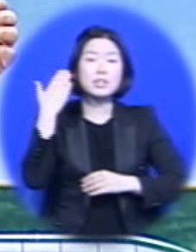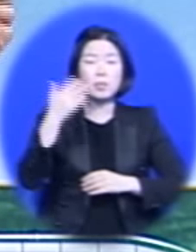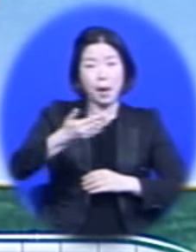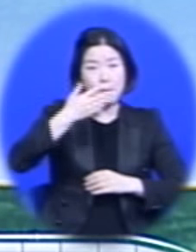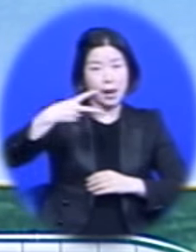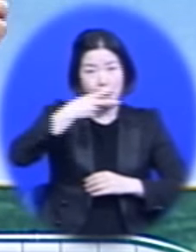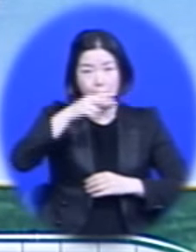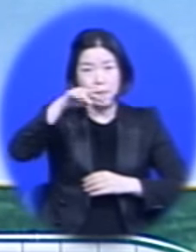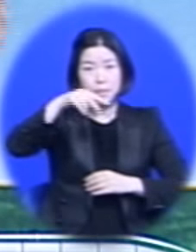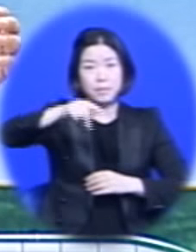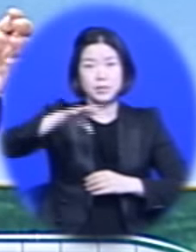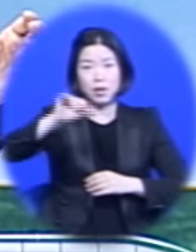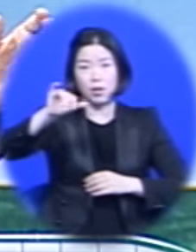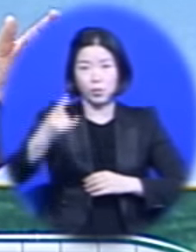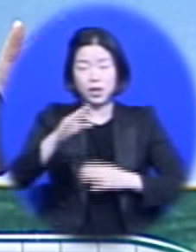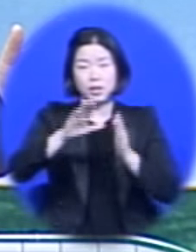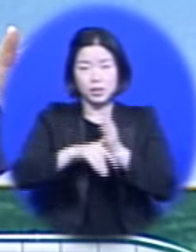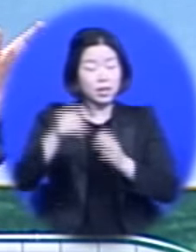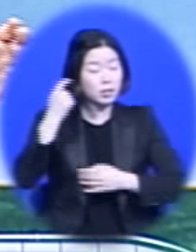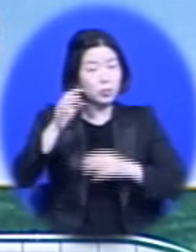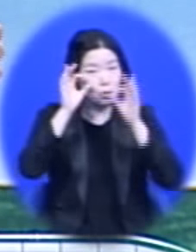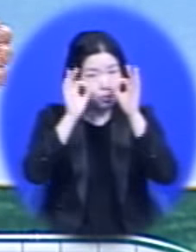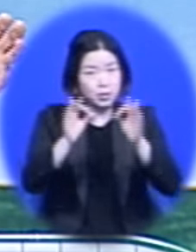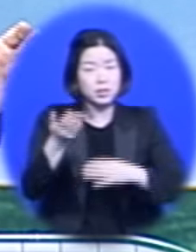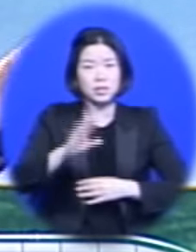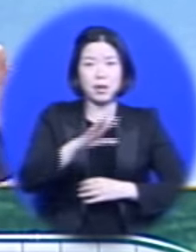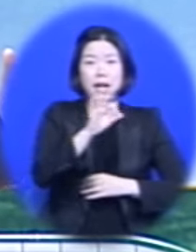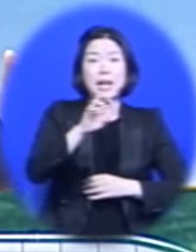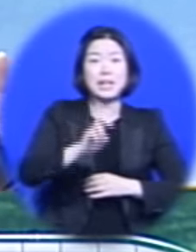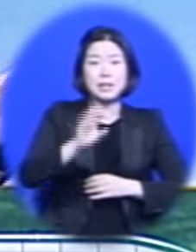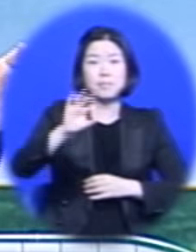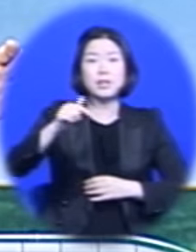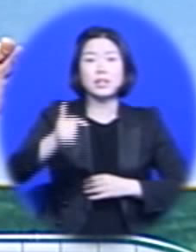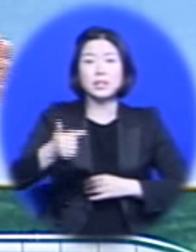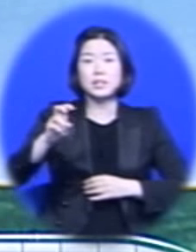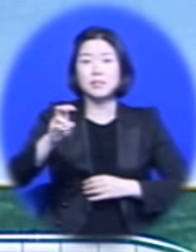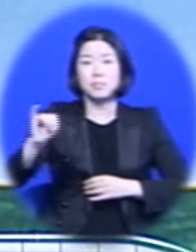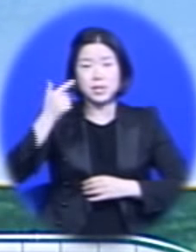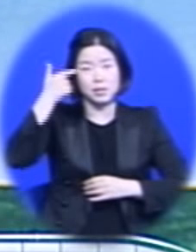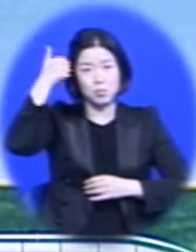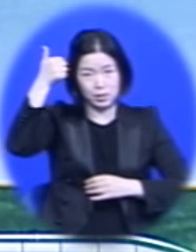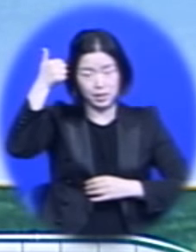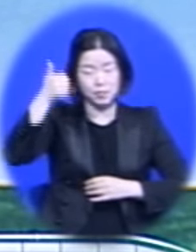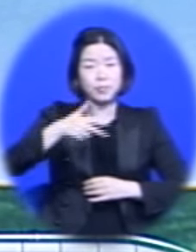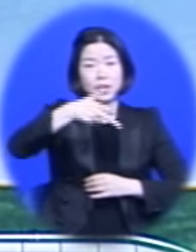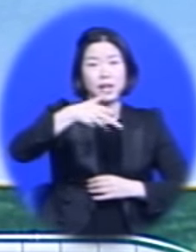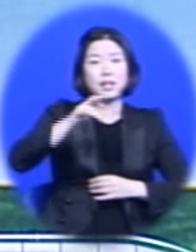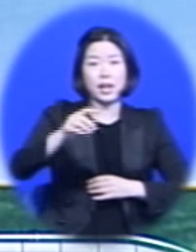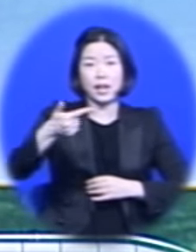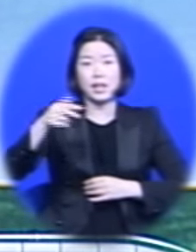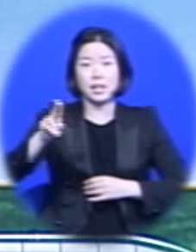분들은 들으셨고 또 보셨겠습니다만 임은미 목사님께서 케냐에 선교사로